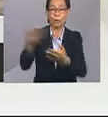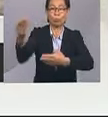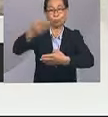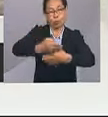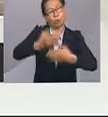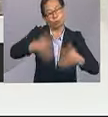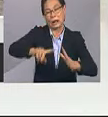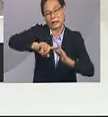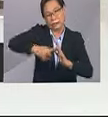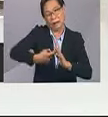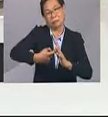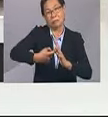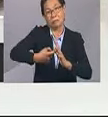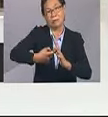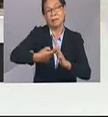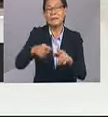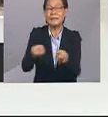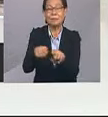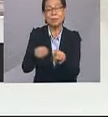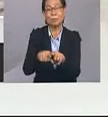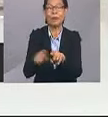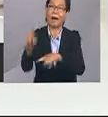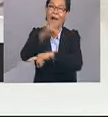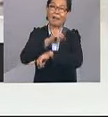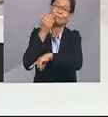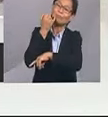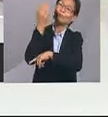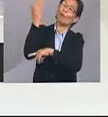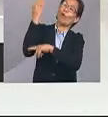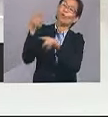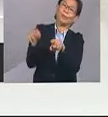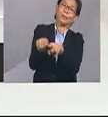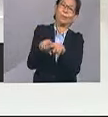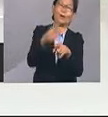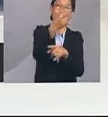telah beroperasi sama seperti hari sebelumnya, yang mana